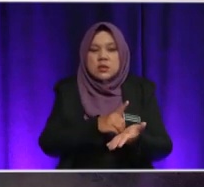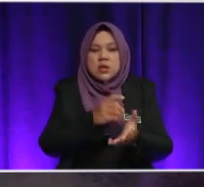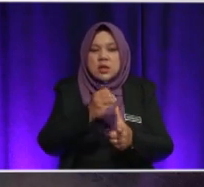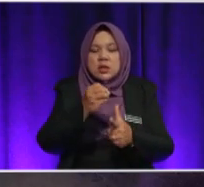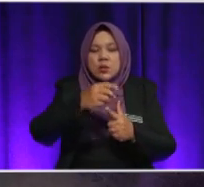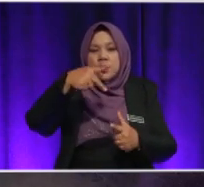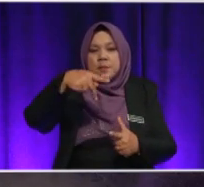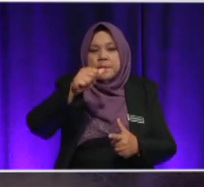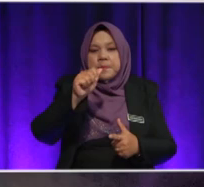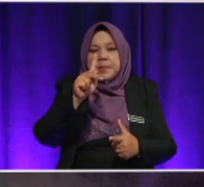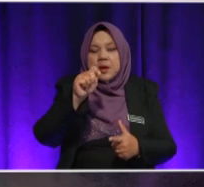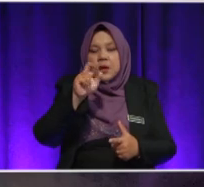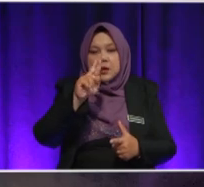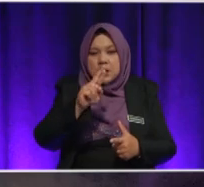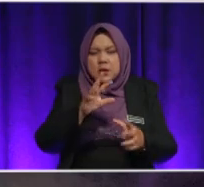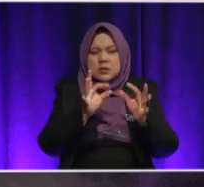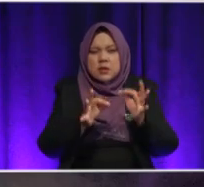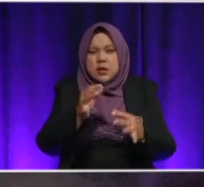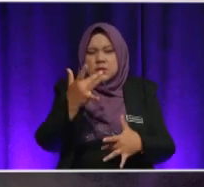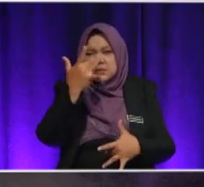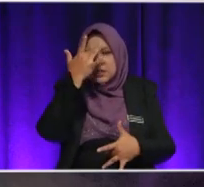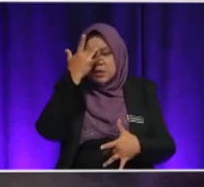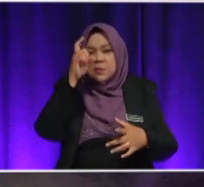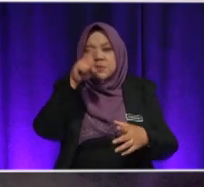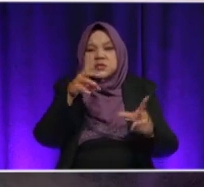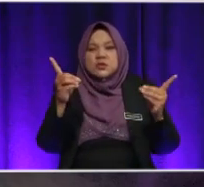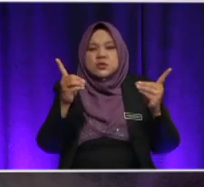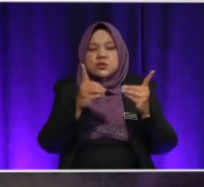sakit Kapuk kalau Boleh jumpa dokter dulu